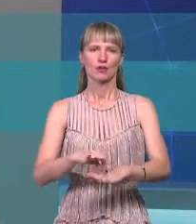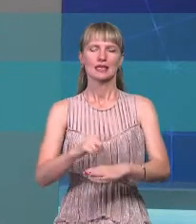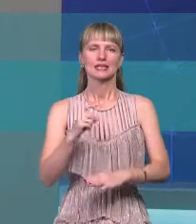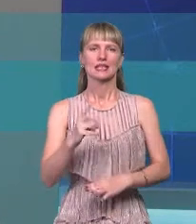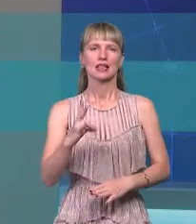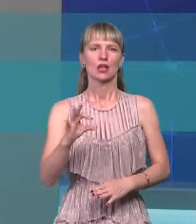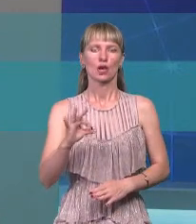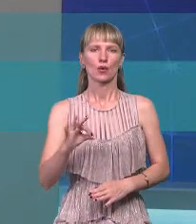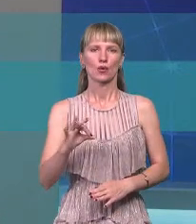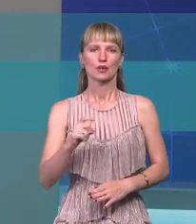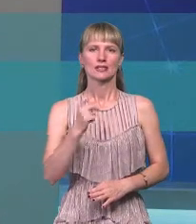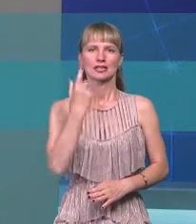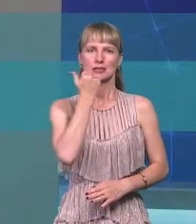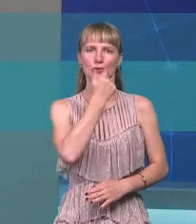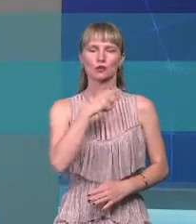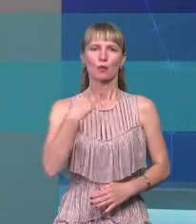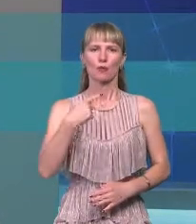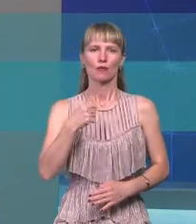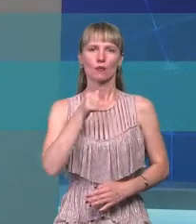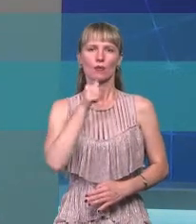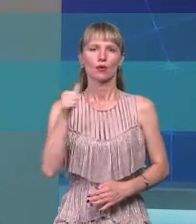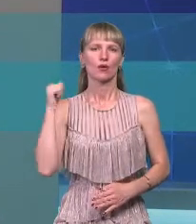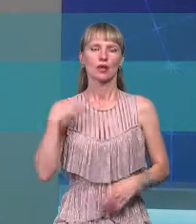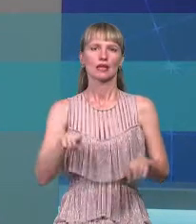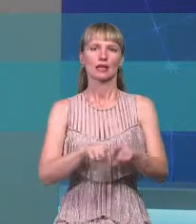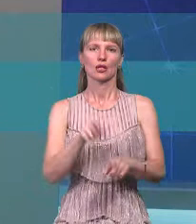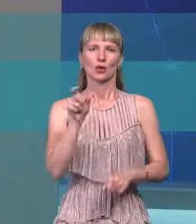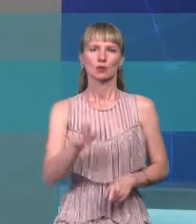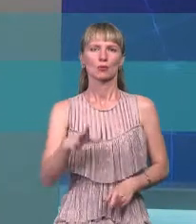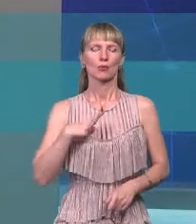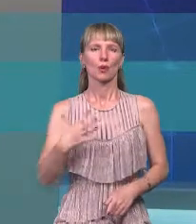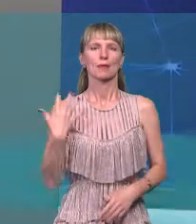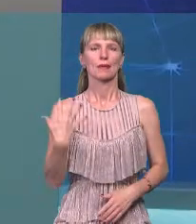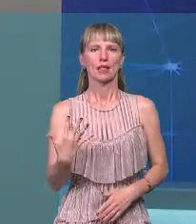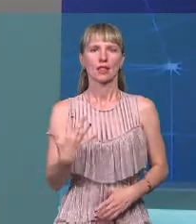зовнішнього незалежного оцінювання з іспанської мови. У минулому році таких осіб було п'ятеро.